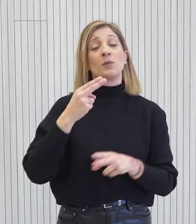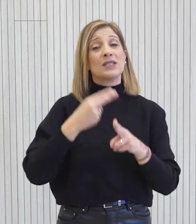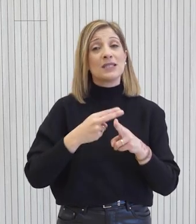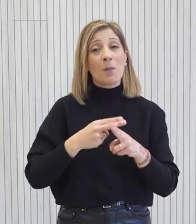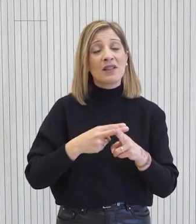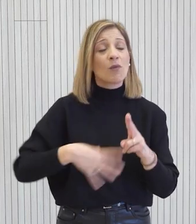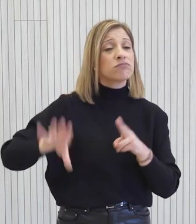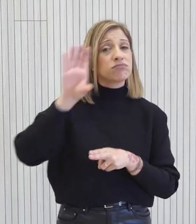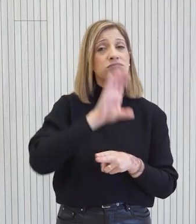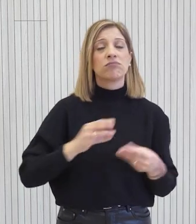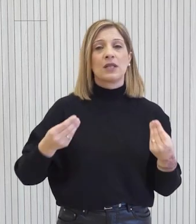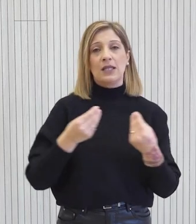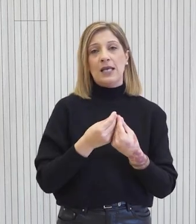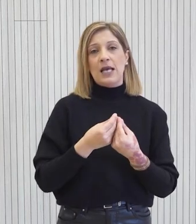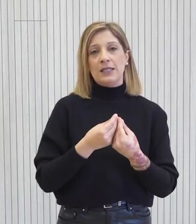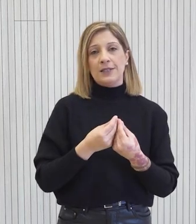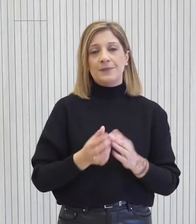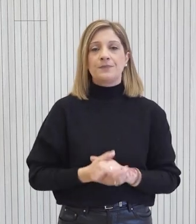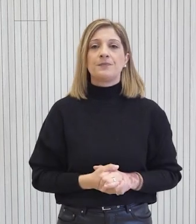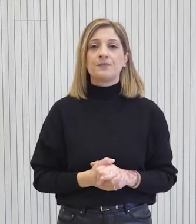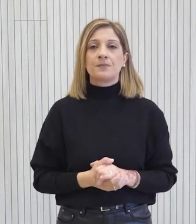αξιών της ευρωπαϊκής μας οικογένειας.